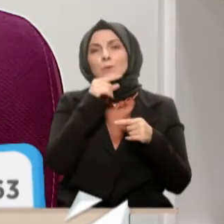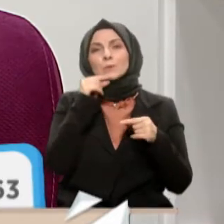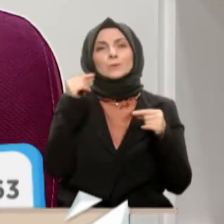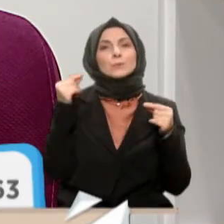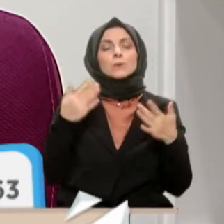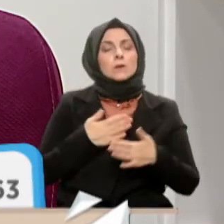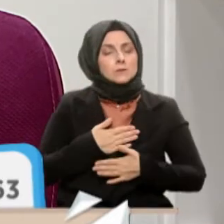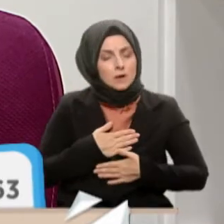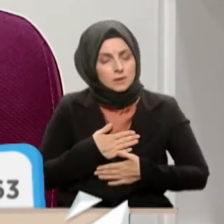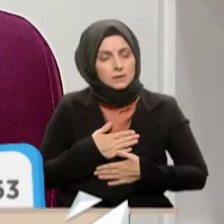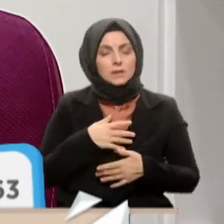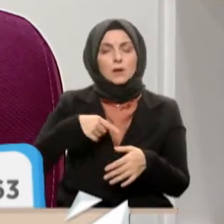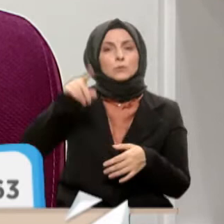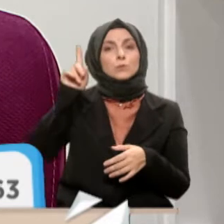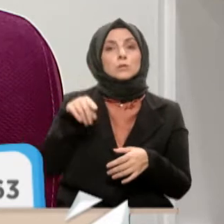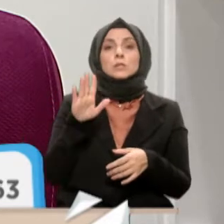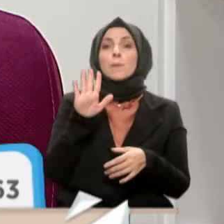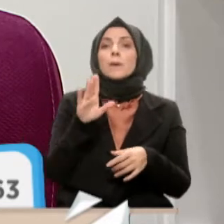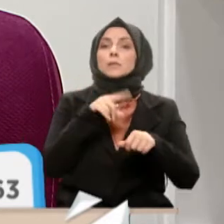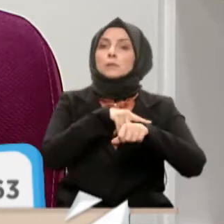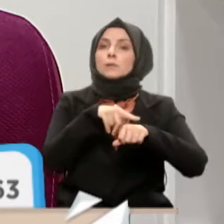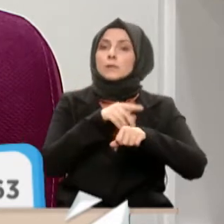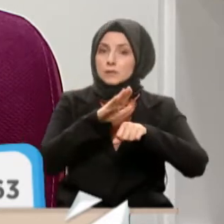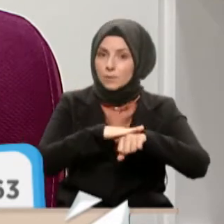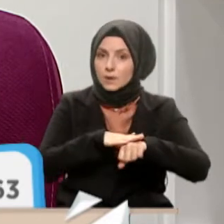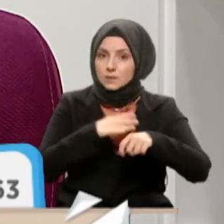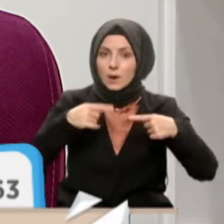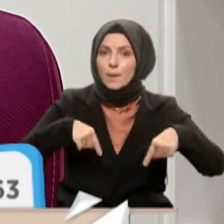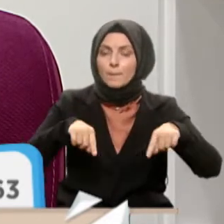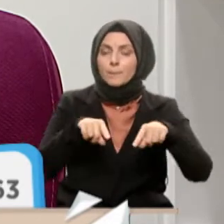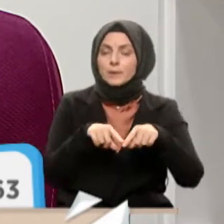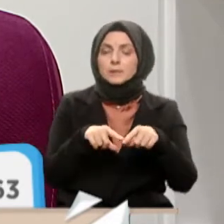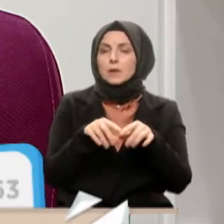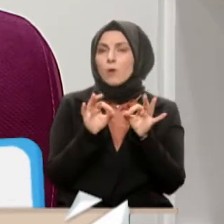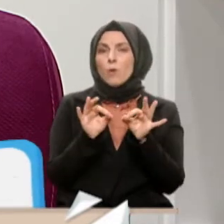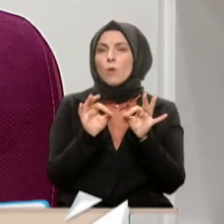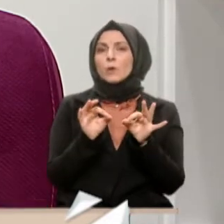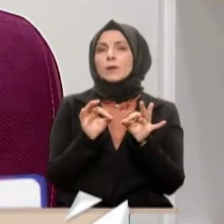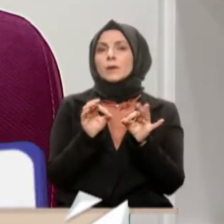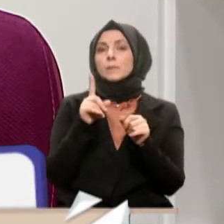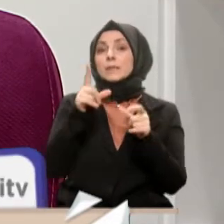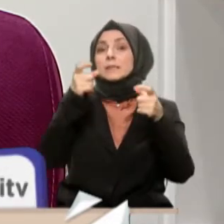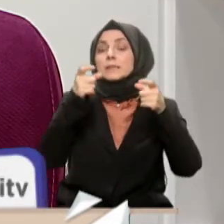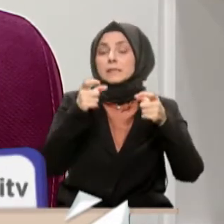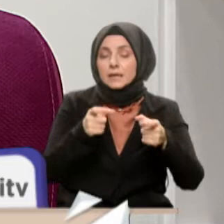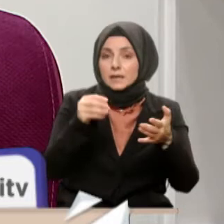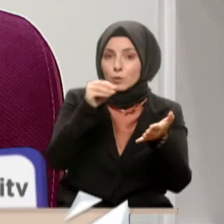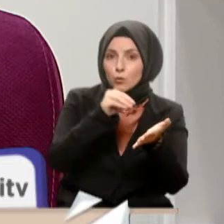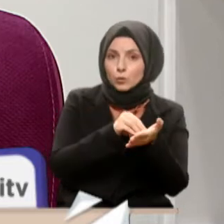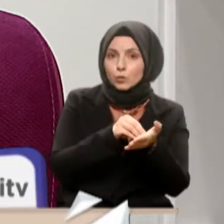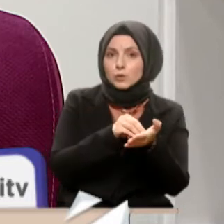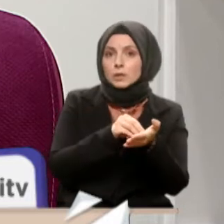ibadet olarak günde beş vakit yaparsak bizi öyle bir noktaya getiriyor ki inanılmaz derecede